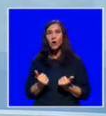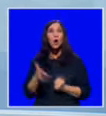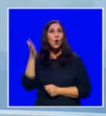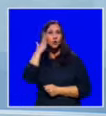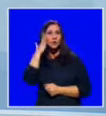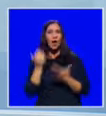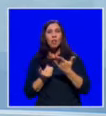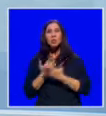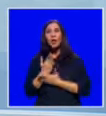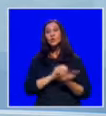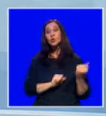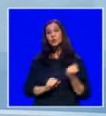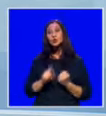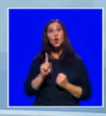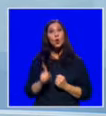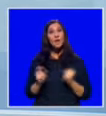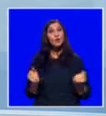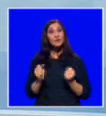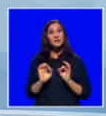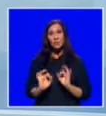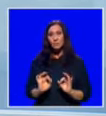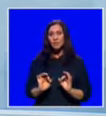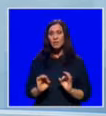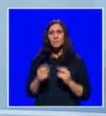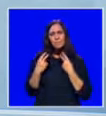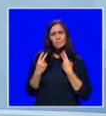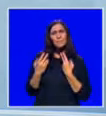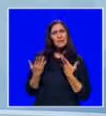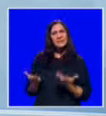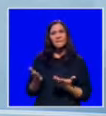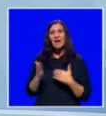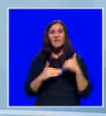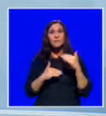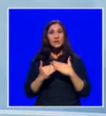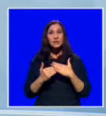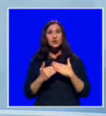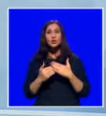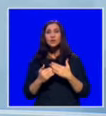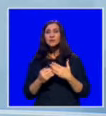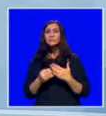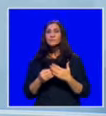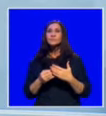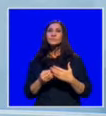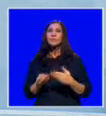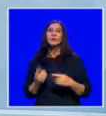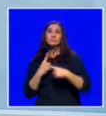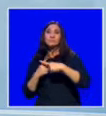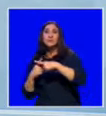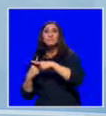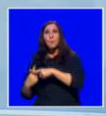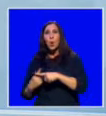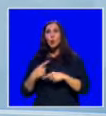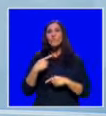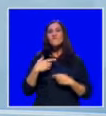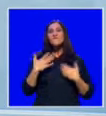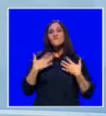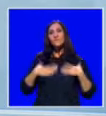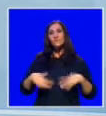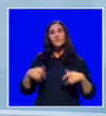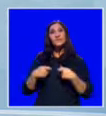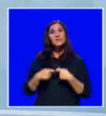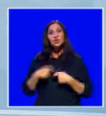на новата конституция, която действа в момента, представлява практически сбор от физически лица. Няма някой, който да